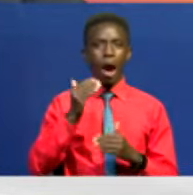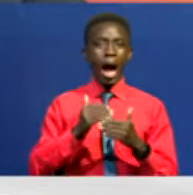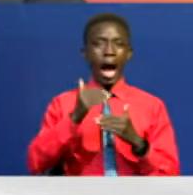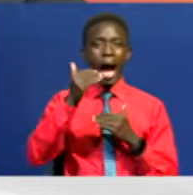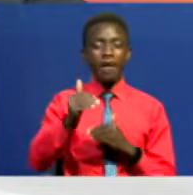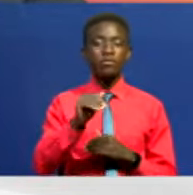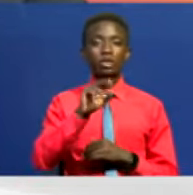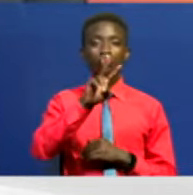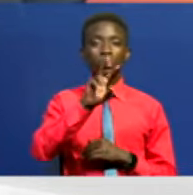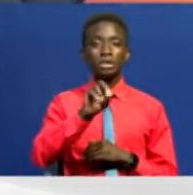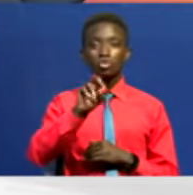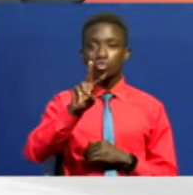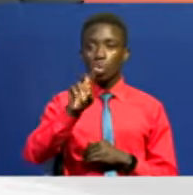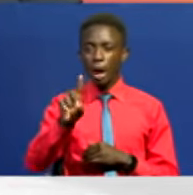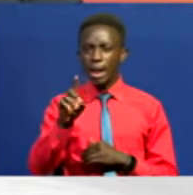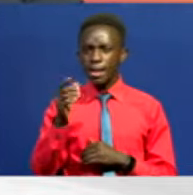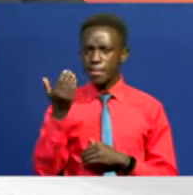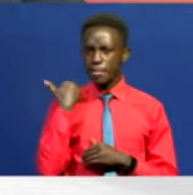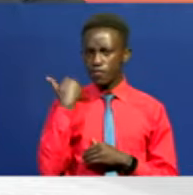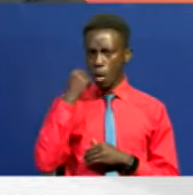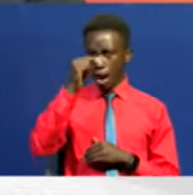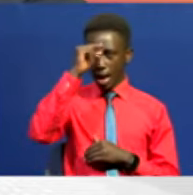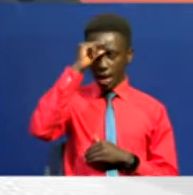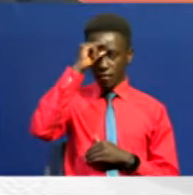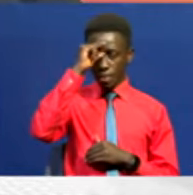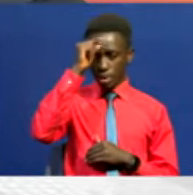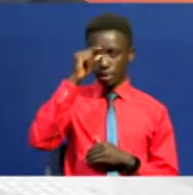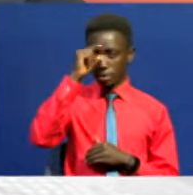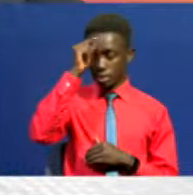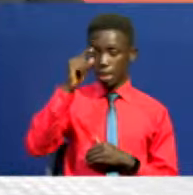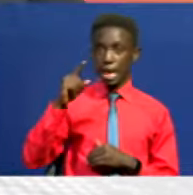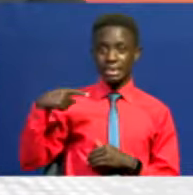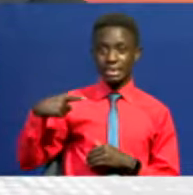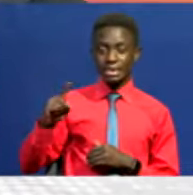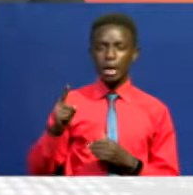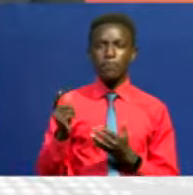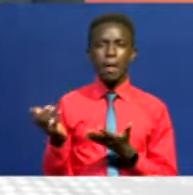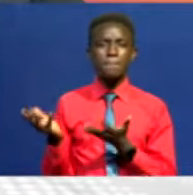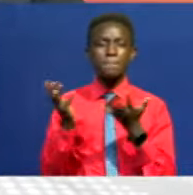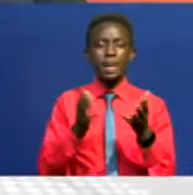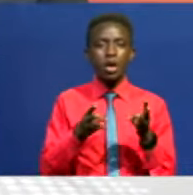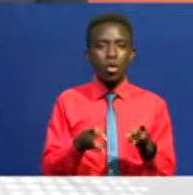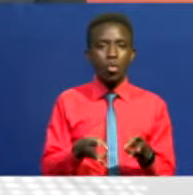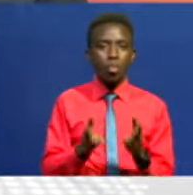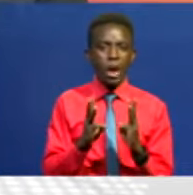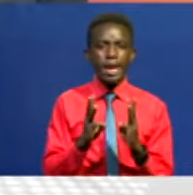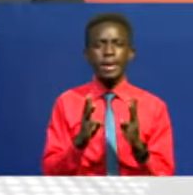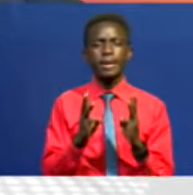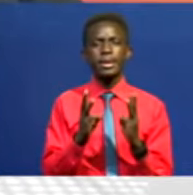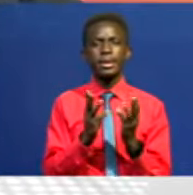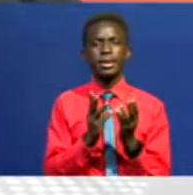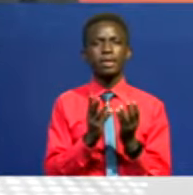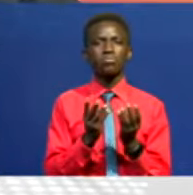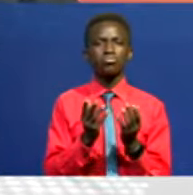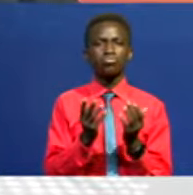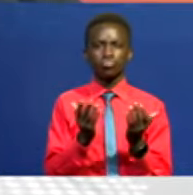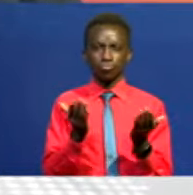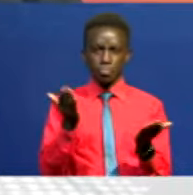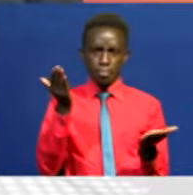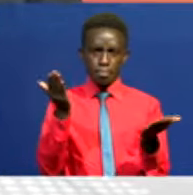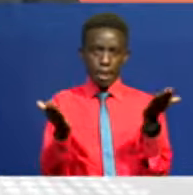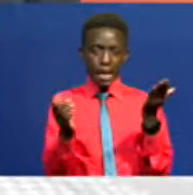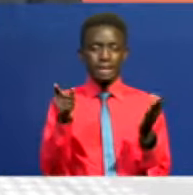2021 serikali ilikuja na njia ya kuainisha yale those qualifications in the sense